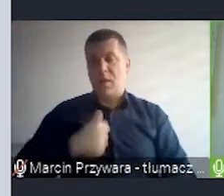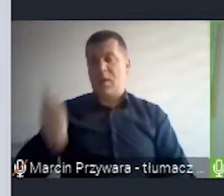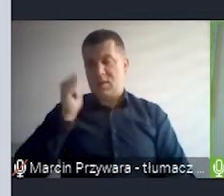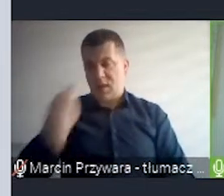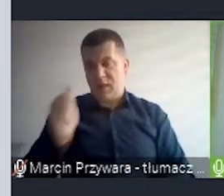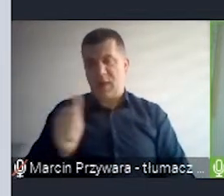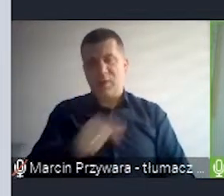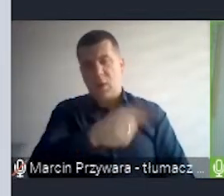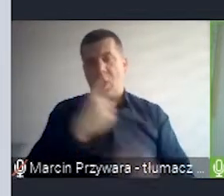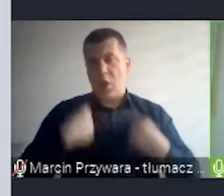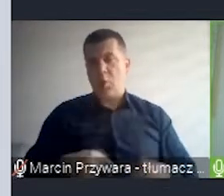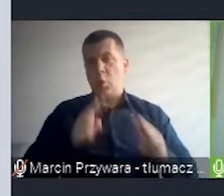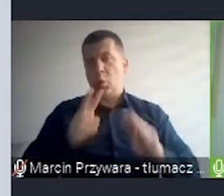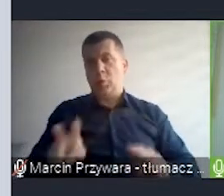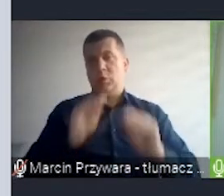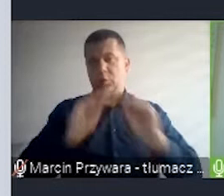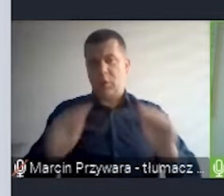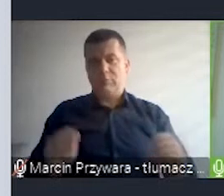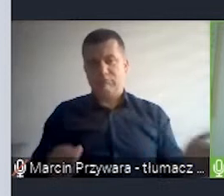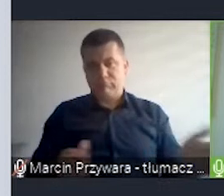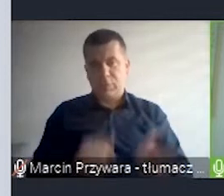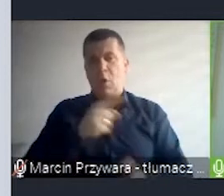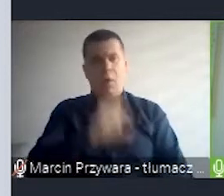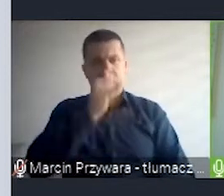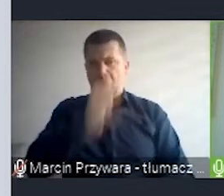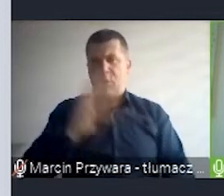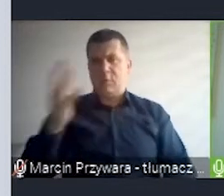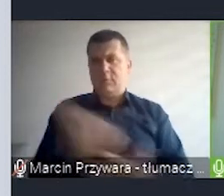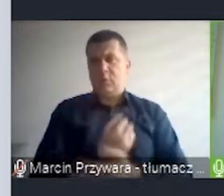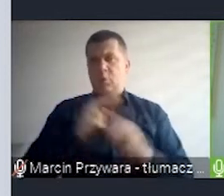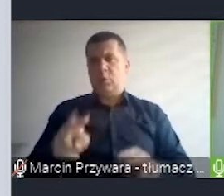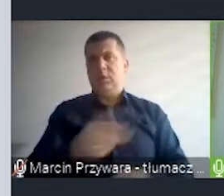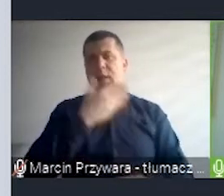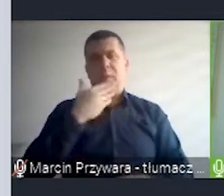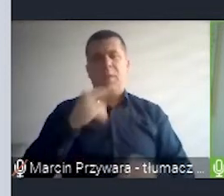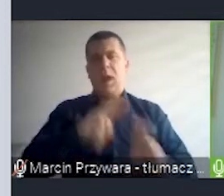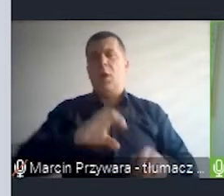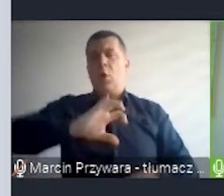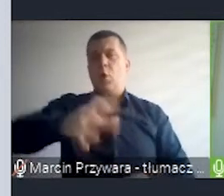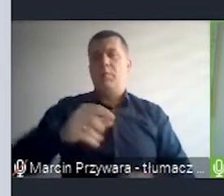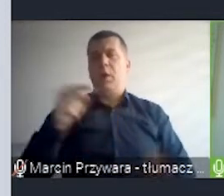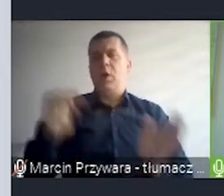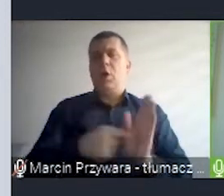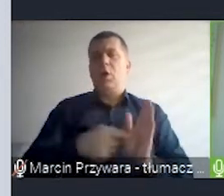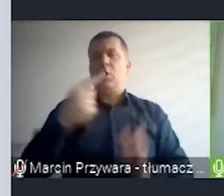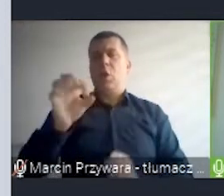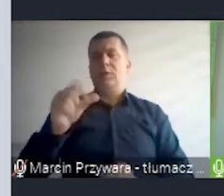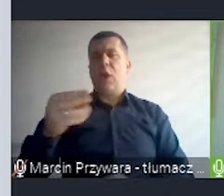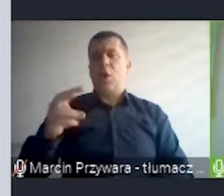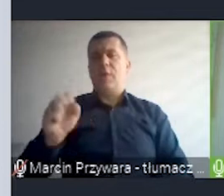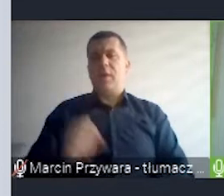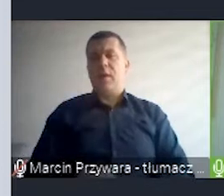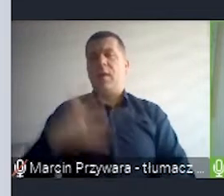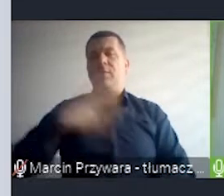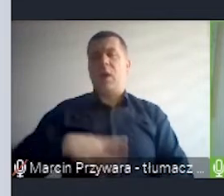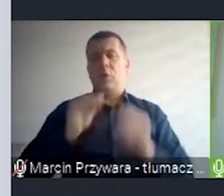szkolenie uczestnika, który nie może wziąć w nim udziału, bo nie należy do grupy docelowej. No więc wartość